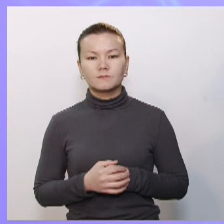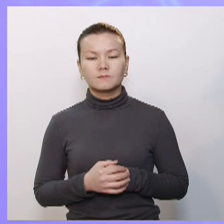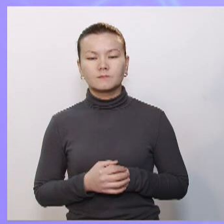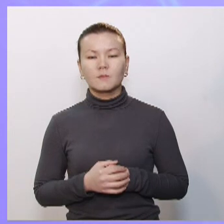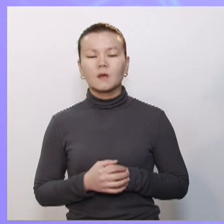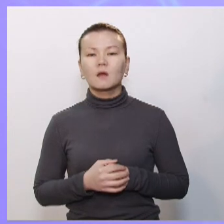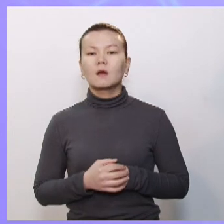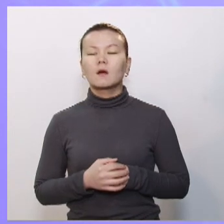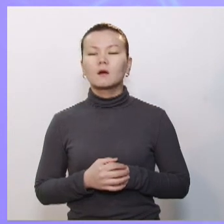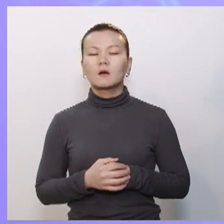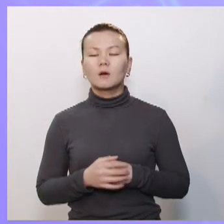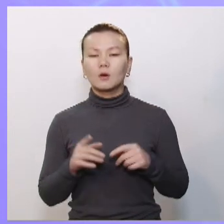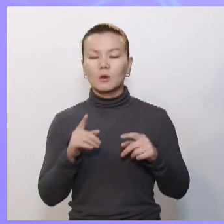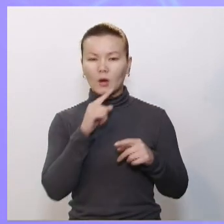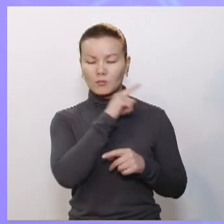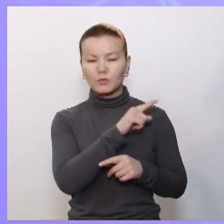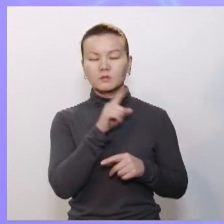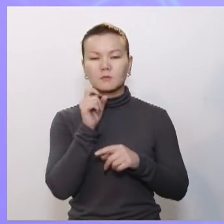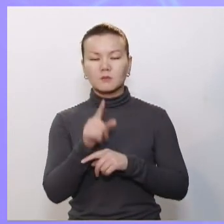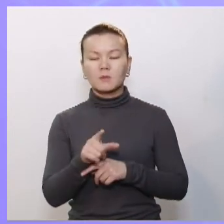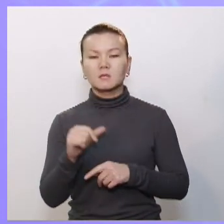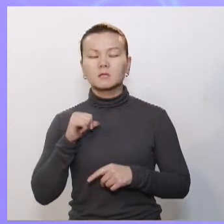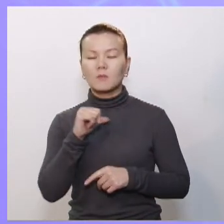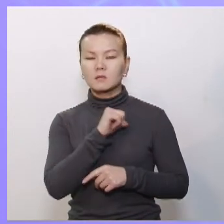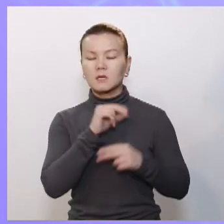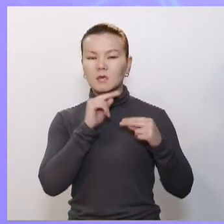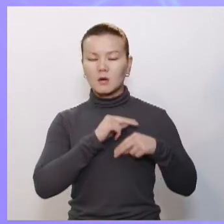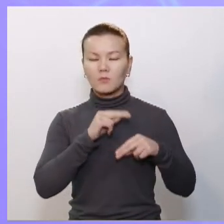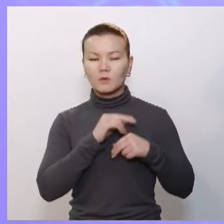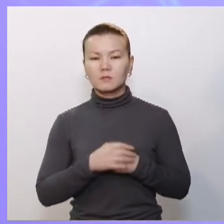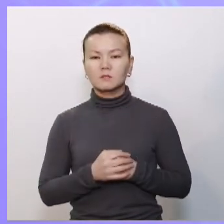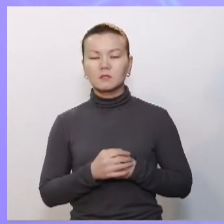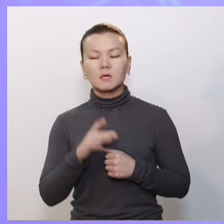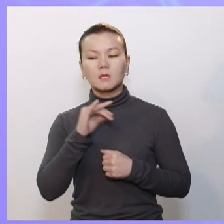Ал эми бул тапшырманы өз алдыңарча аткарып, мугалимиңерге көрсөткүлө.